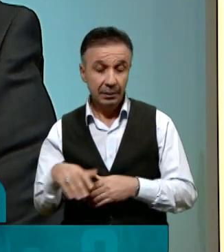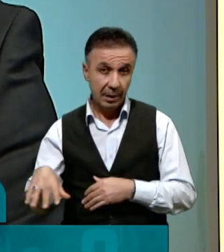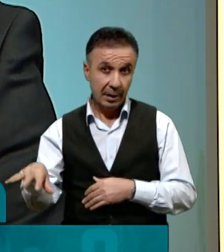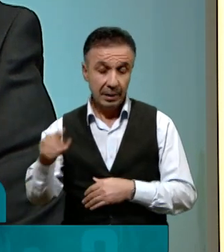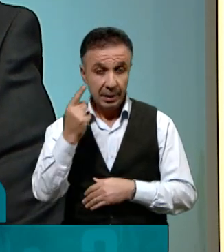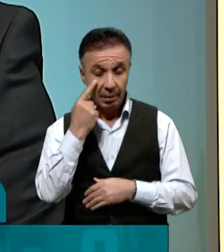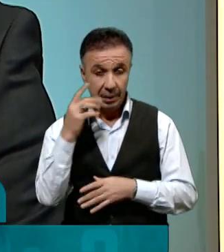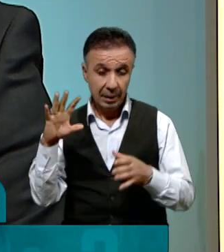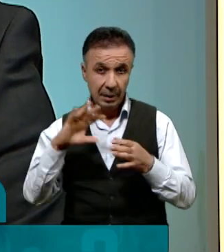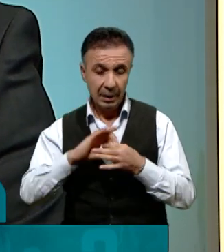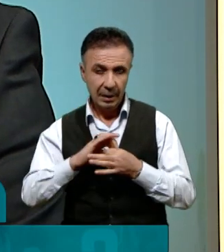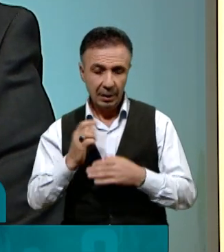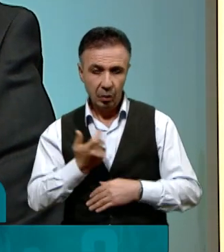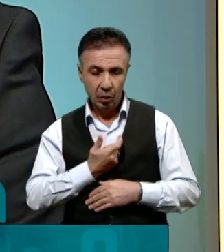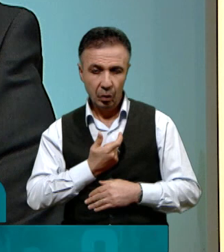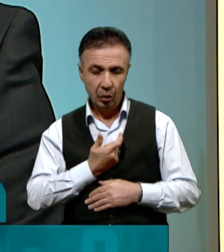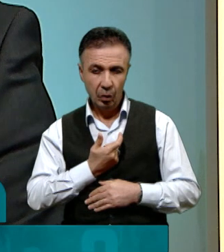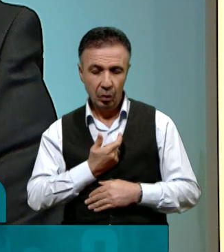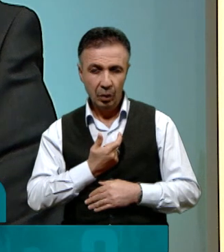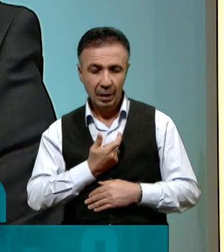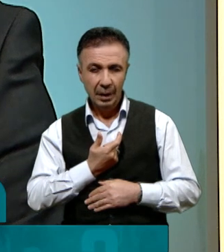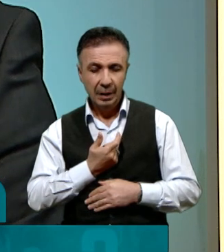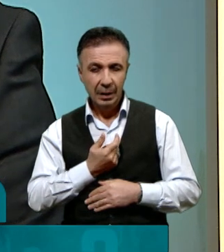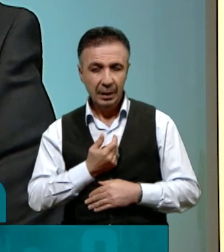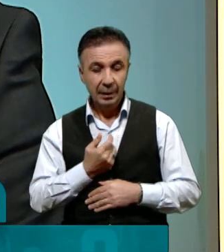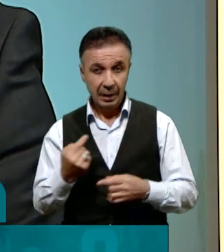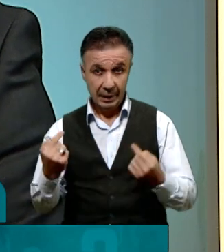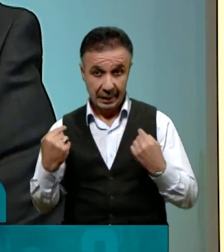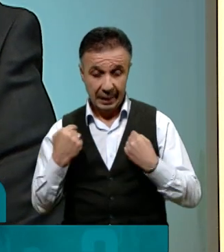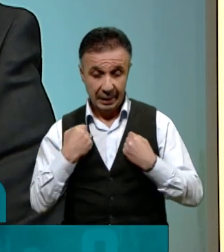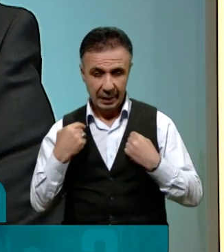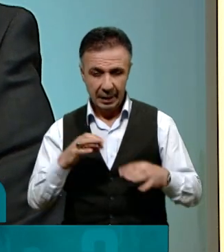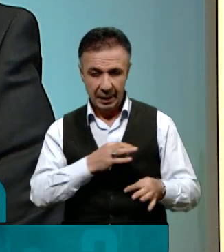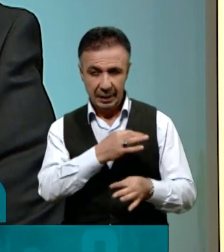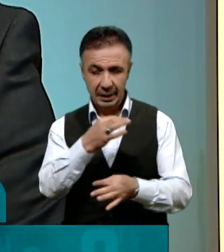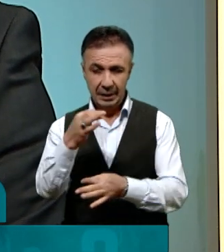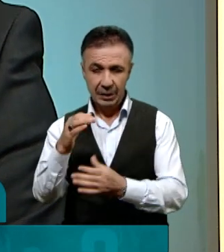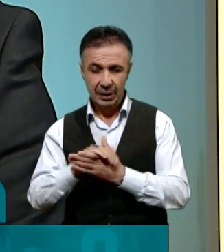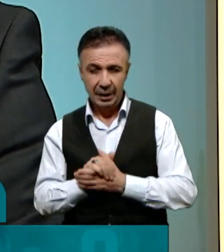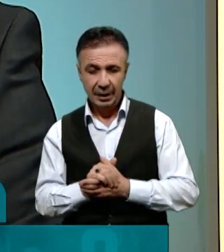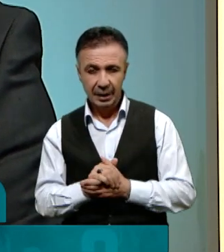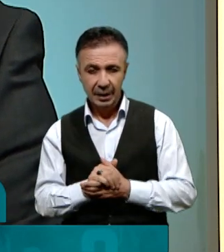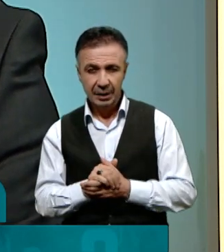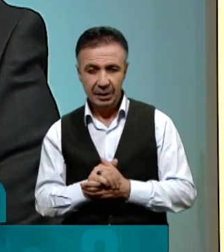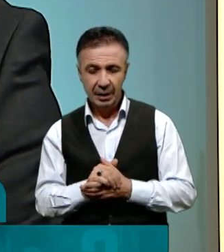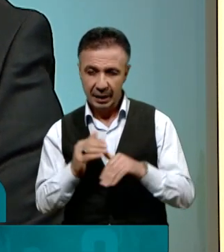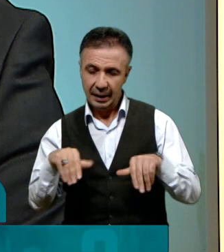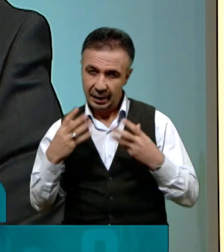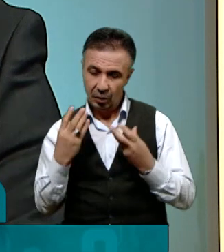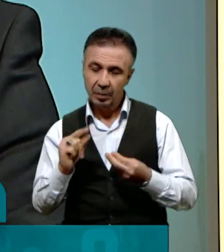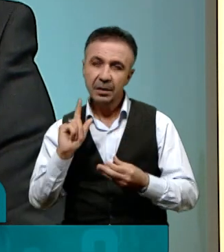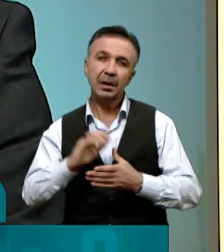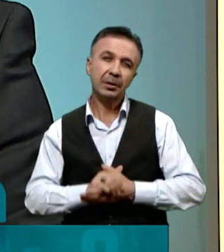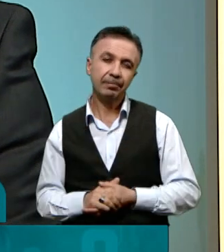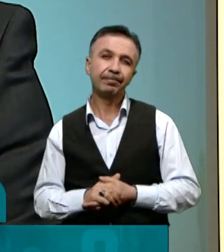devletin ilgili kurum ve kuruluşları, yetkilileri aslında ne yapması lazım? Bunlara müdahale bile şansı vardır. Yani İslam fıkhında da bunların yeri